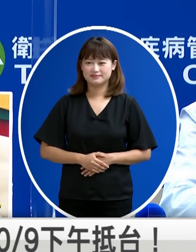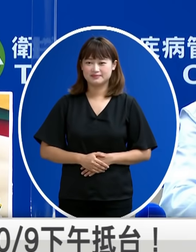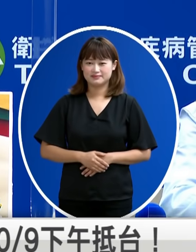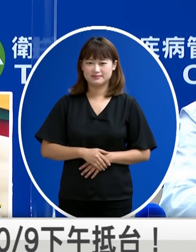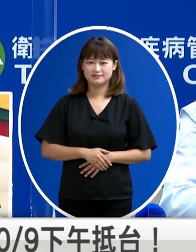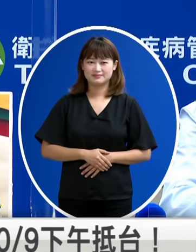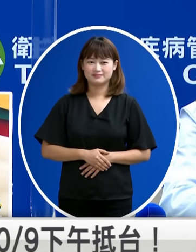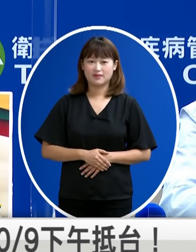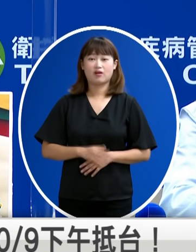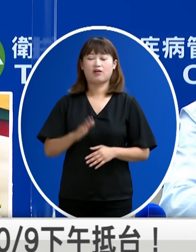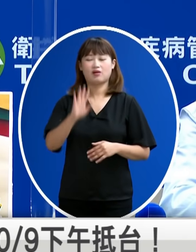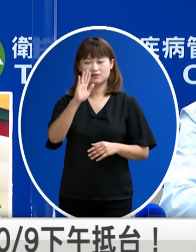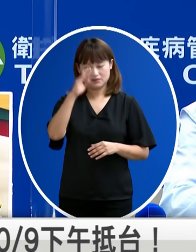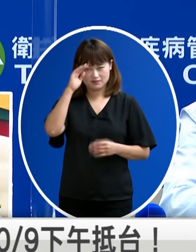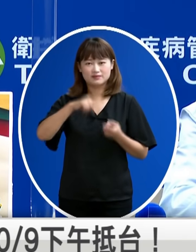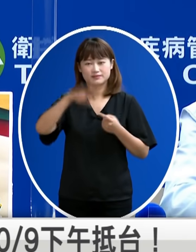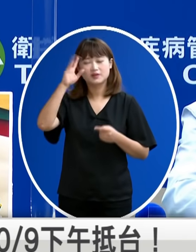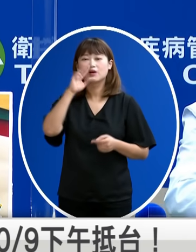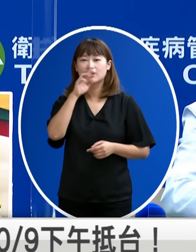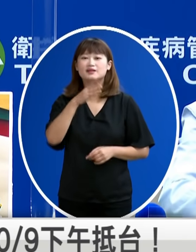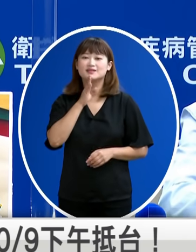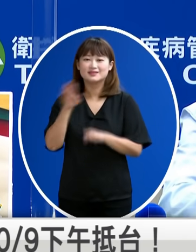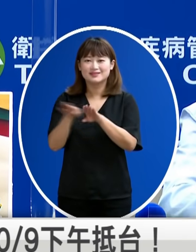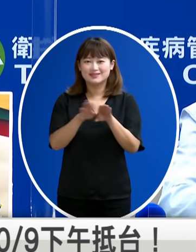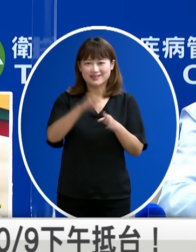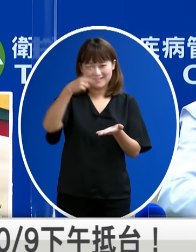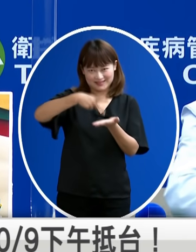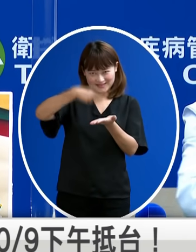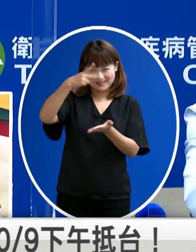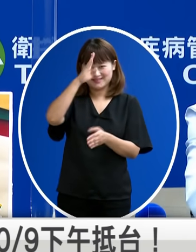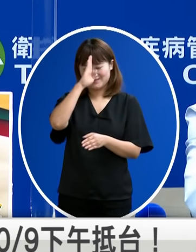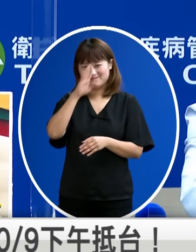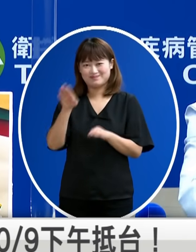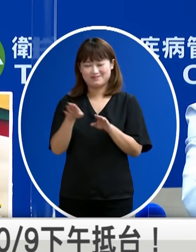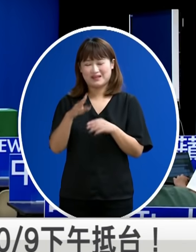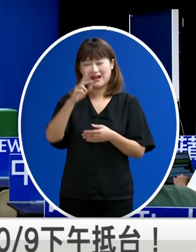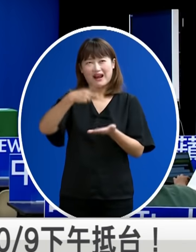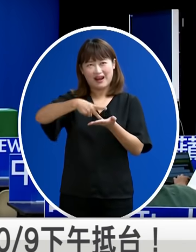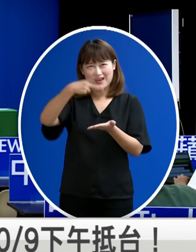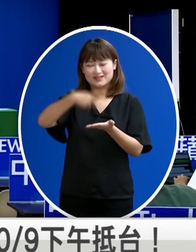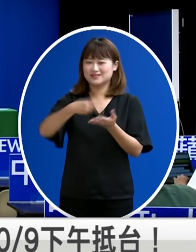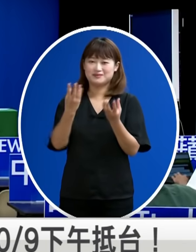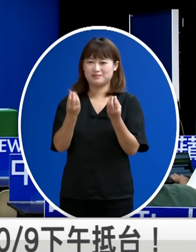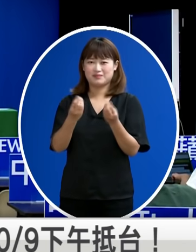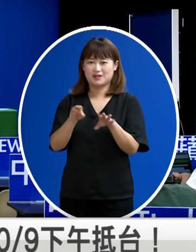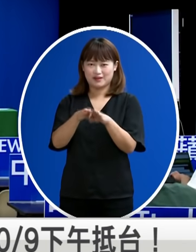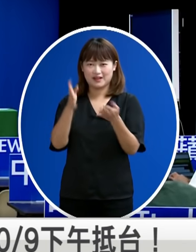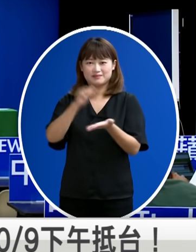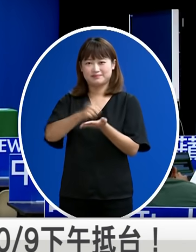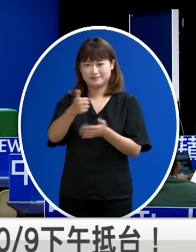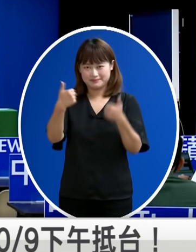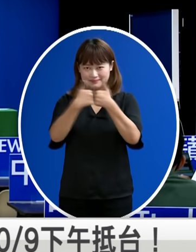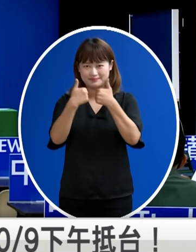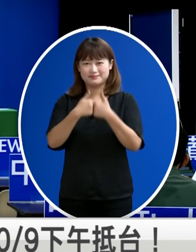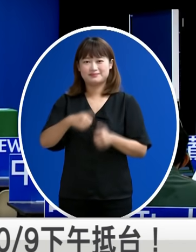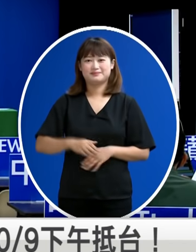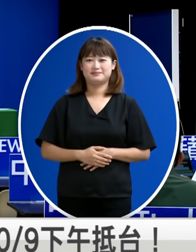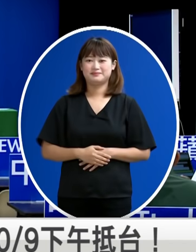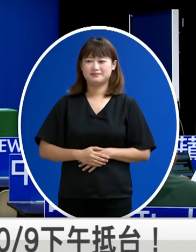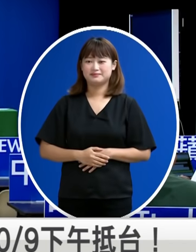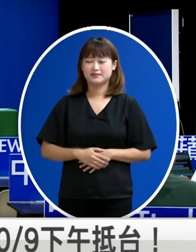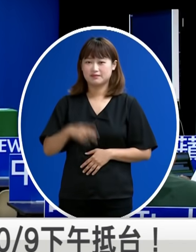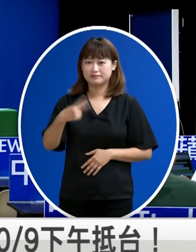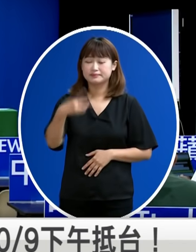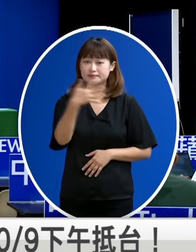还是要停开2天连假，来， 谢谢部长。想要再来请教一下，就